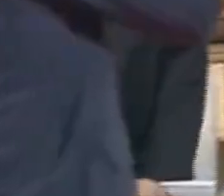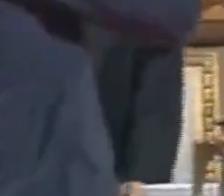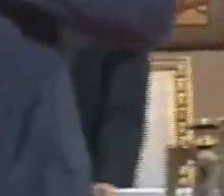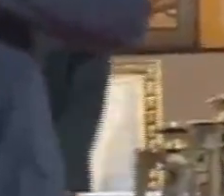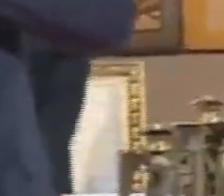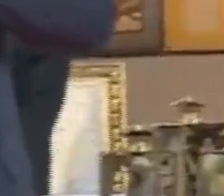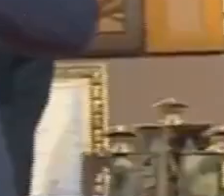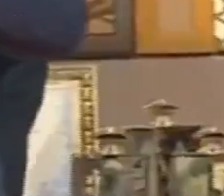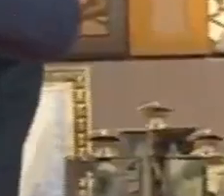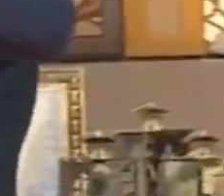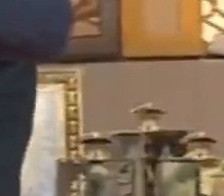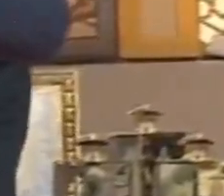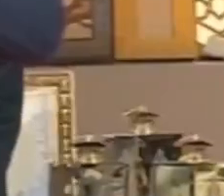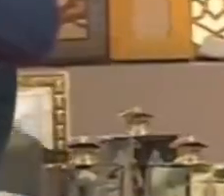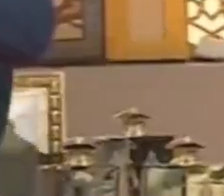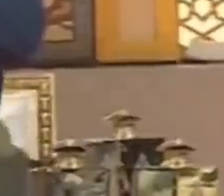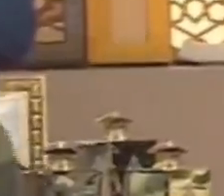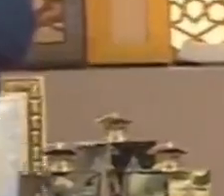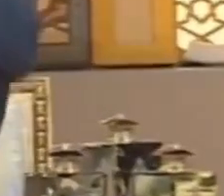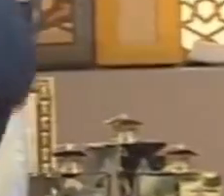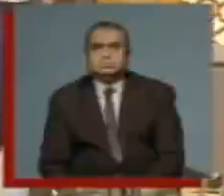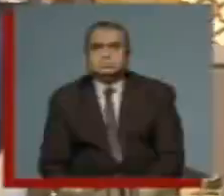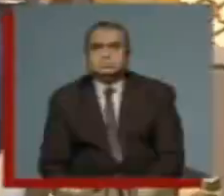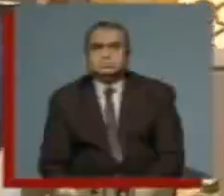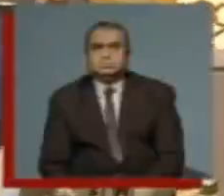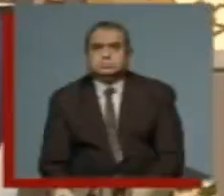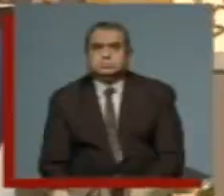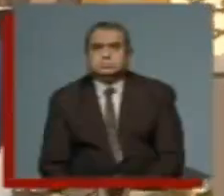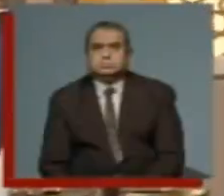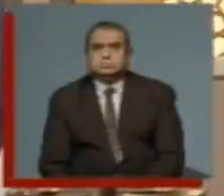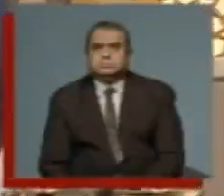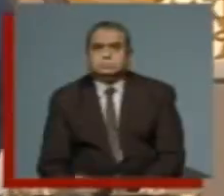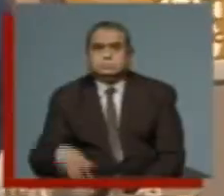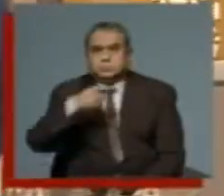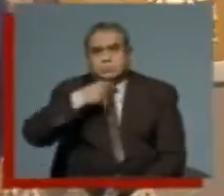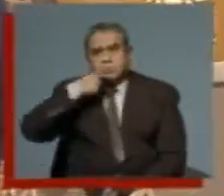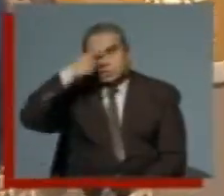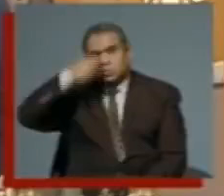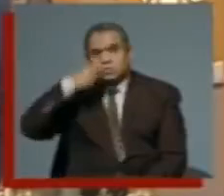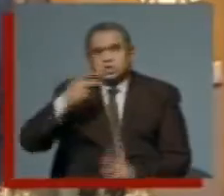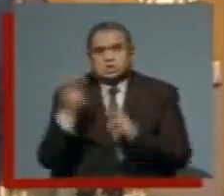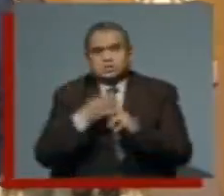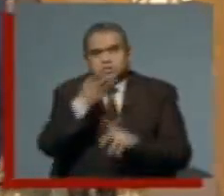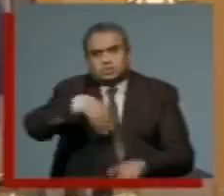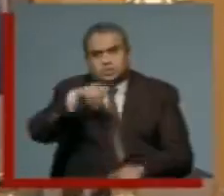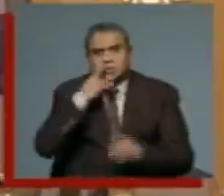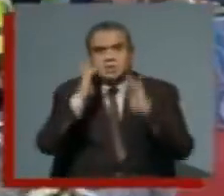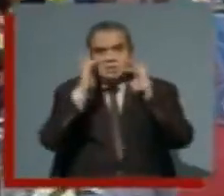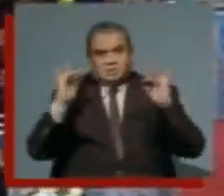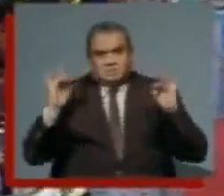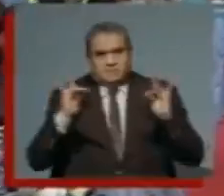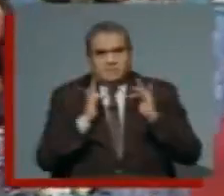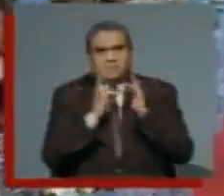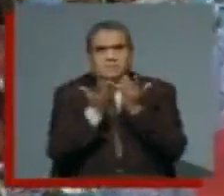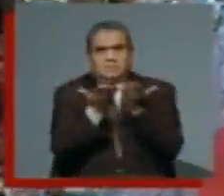بسم الله الرحمن الرحيم السلام عليكم كل سنه وانتم طيبين جميعا اتفضلوا استراحه